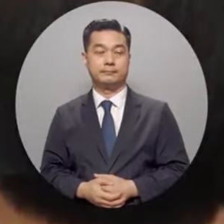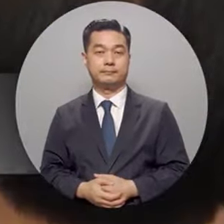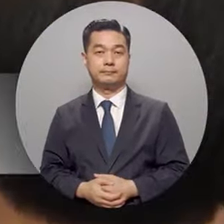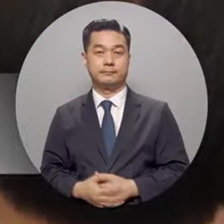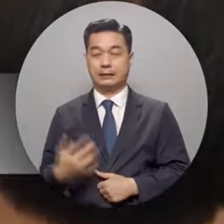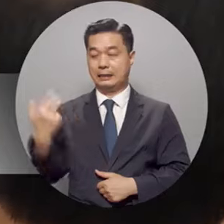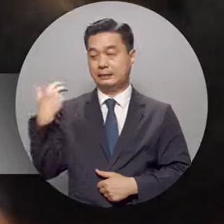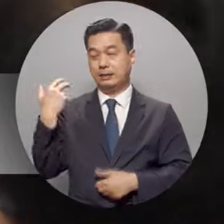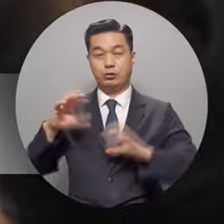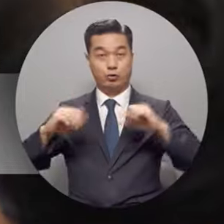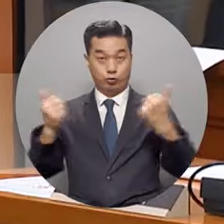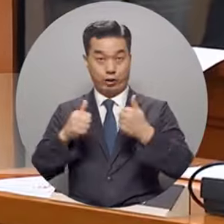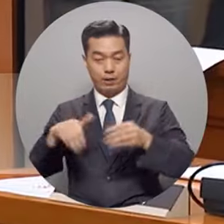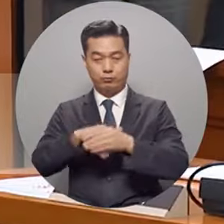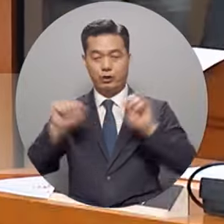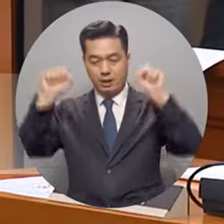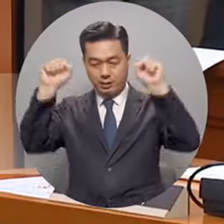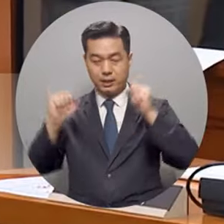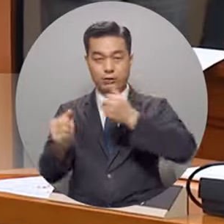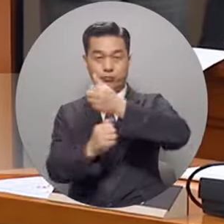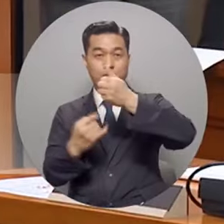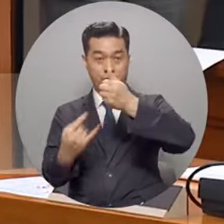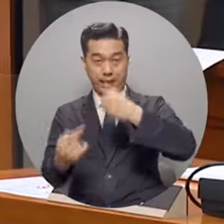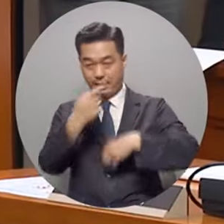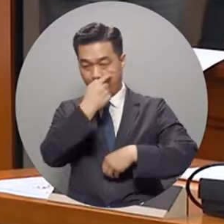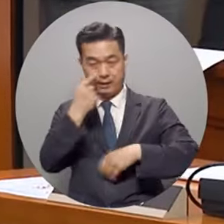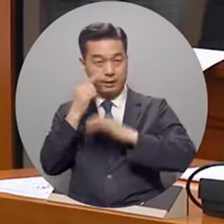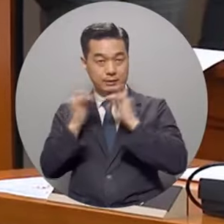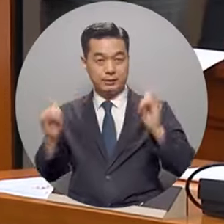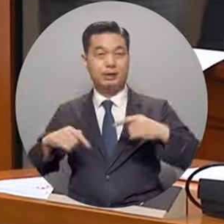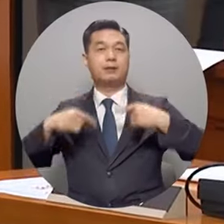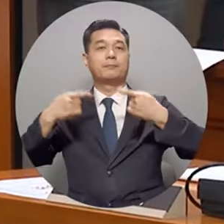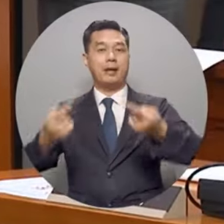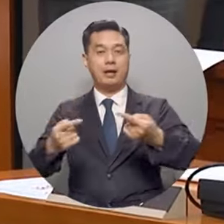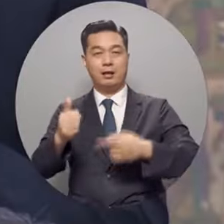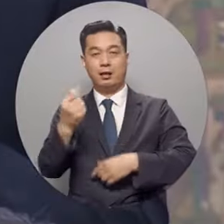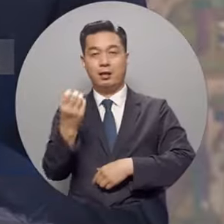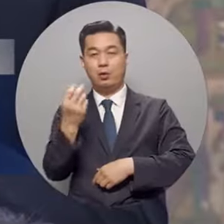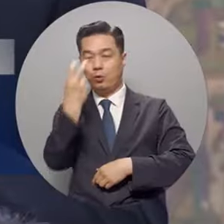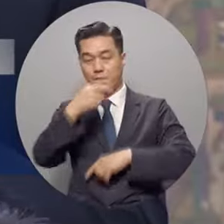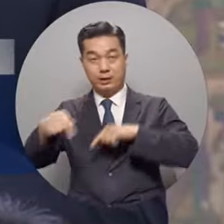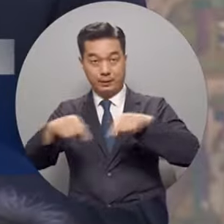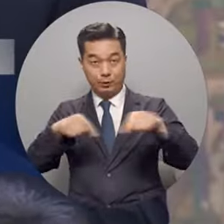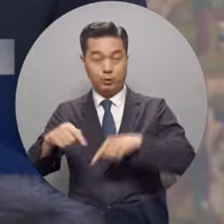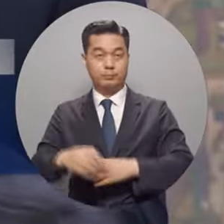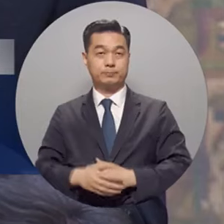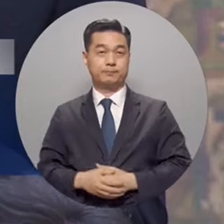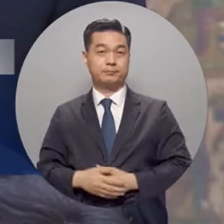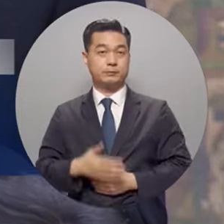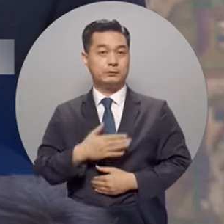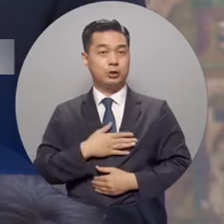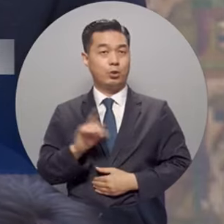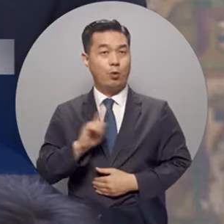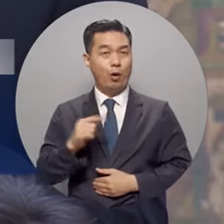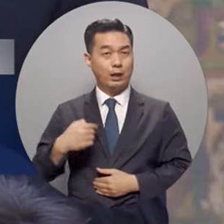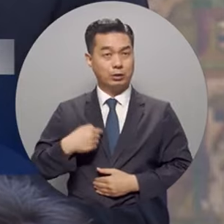지난주 국회 문체위 현안 질의에 증인으로 출석했던 홍명보 감독. 저는 뭔가